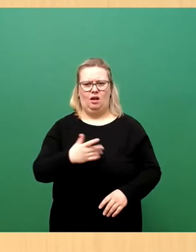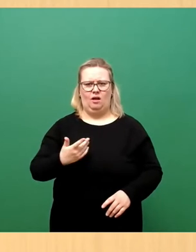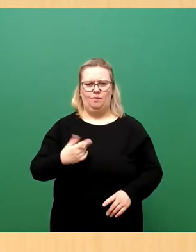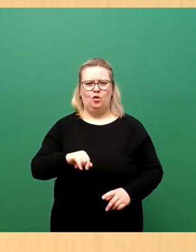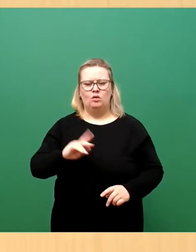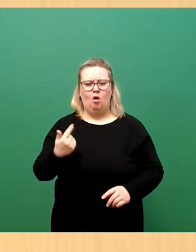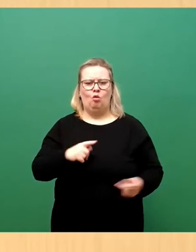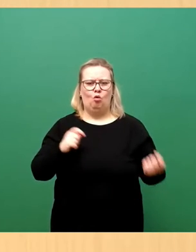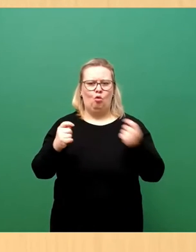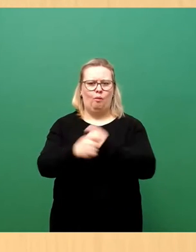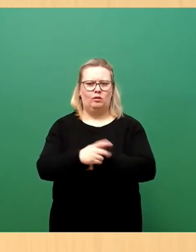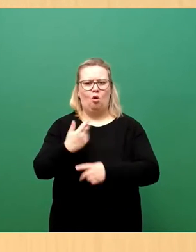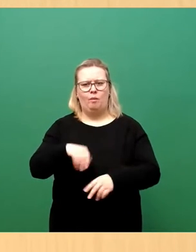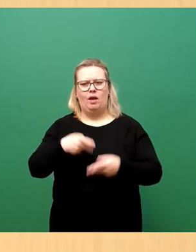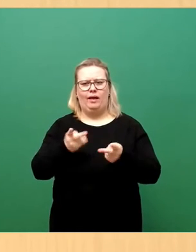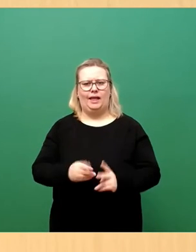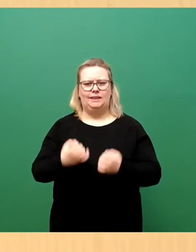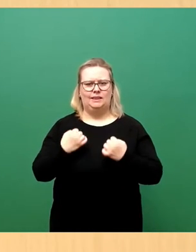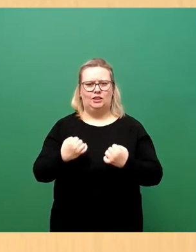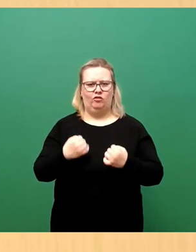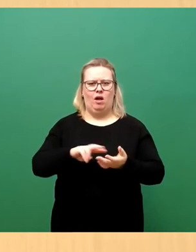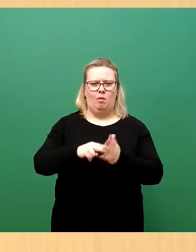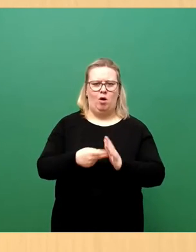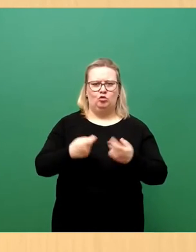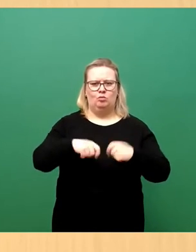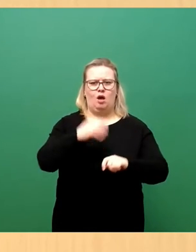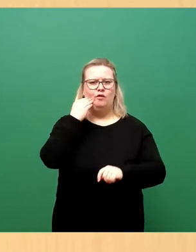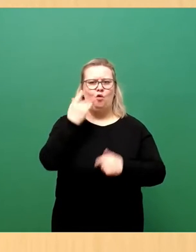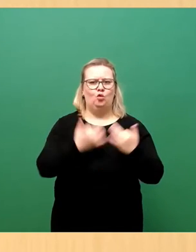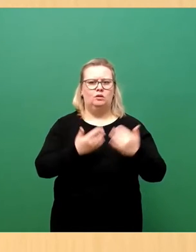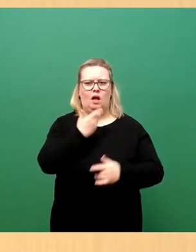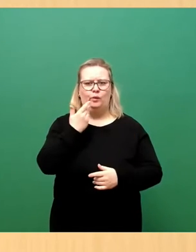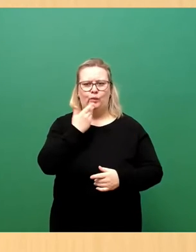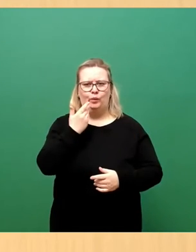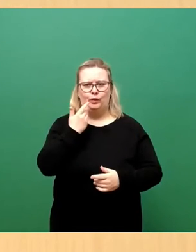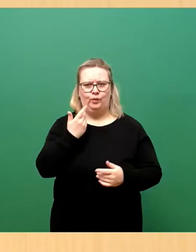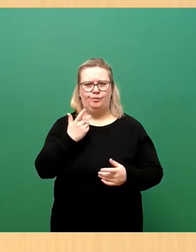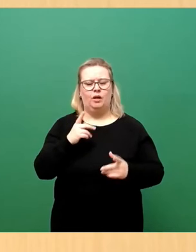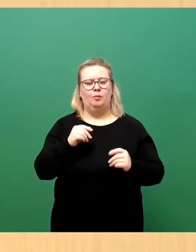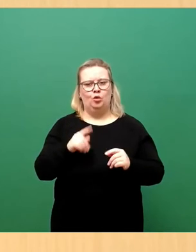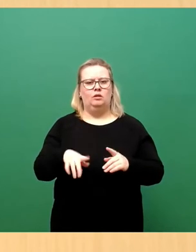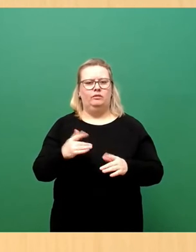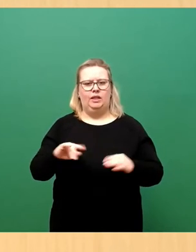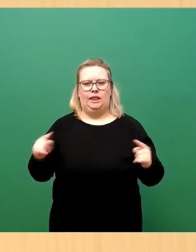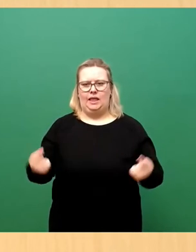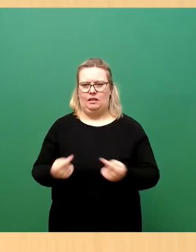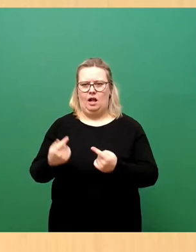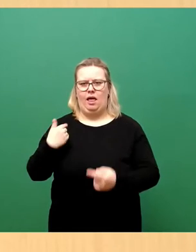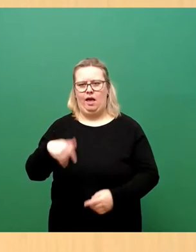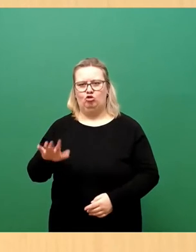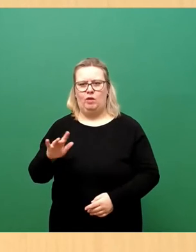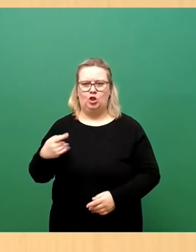wohl auch rechtlich sicherer, weil in Bebauungsplänen keine Wohnungszahl festgelegt wird. Es ist also genau das Gegenteil von dem, was Herr Schmählich hier